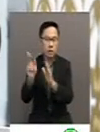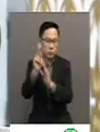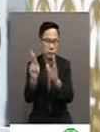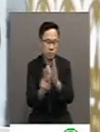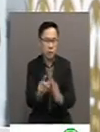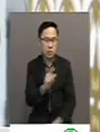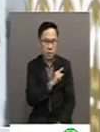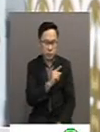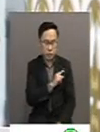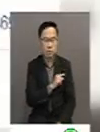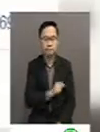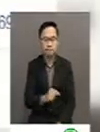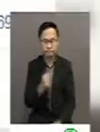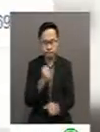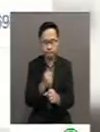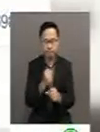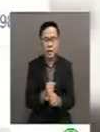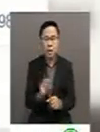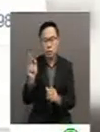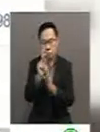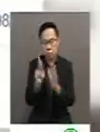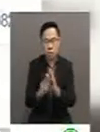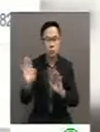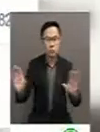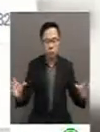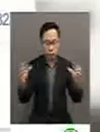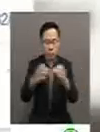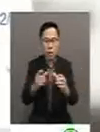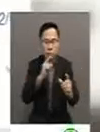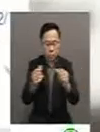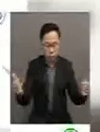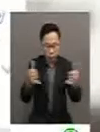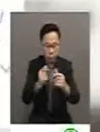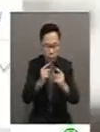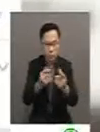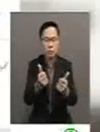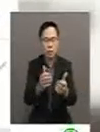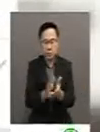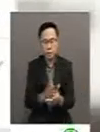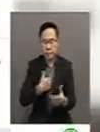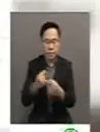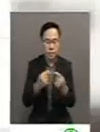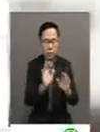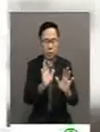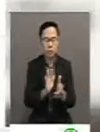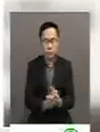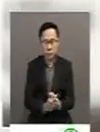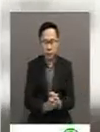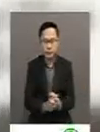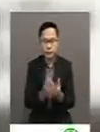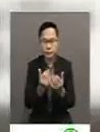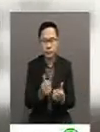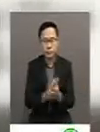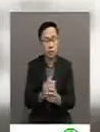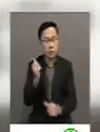เดี๋ยวจะให้ในฝั่งของฝ่ายกฎหมายทั้งสองฝั่งมาคุยกันดีกว่านะครับ ค่ะซึ่งตามรายงานนะคะบอกว่านอกจากคุณเอ๋มณีรัตน์ยังมี